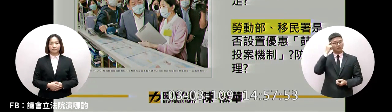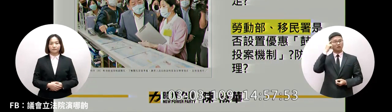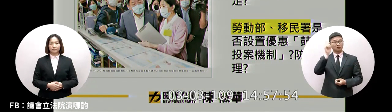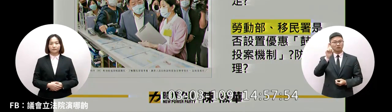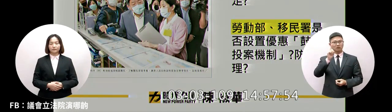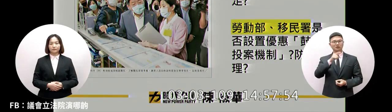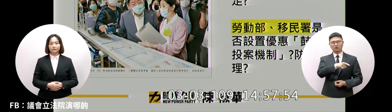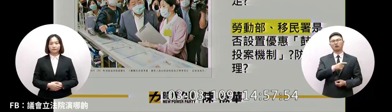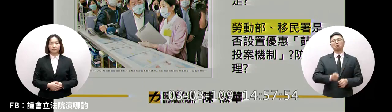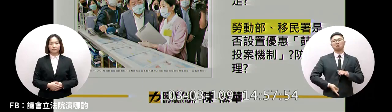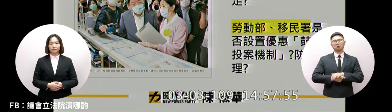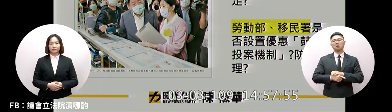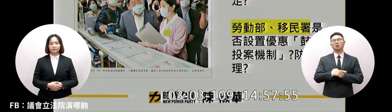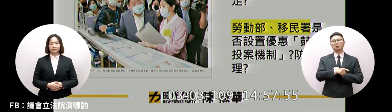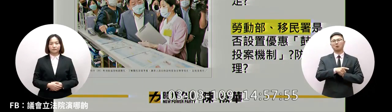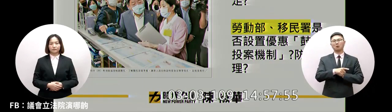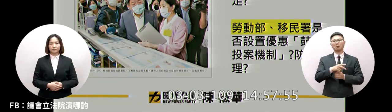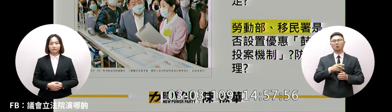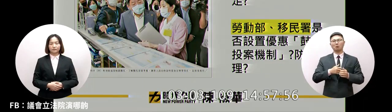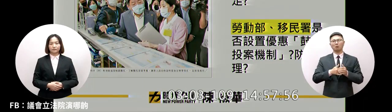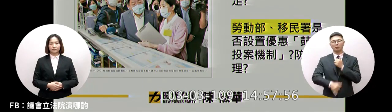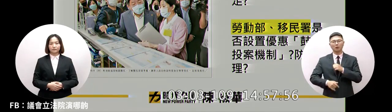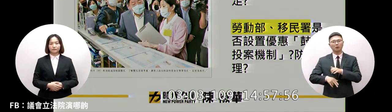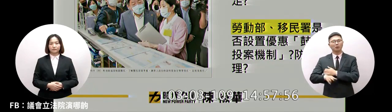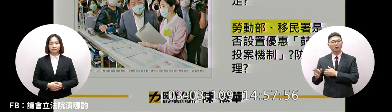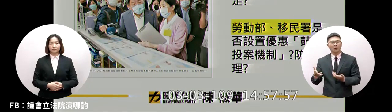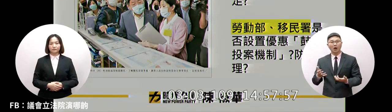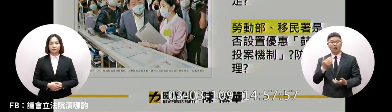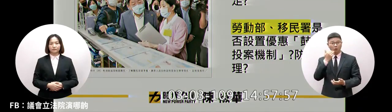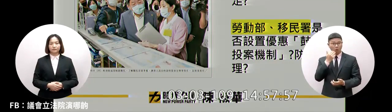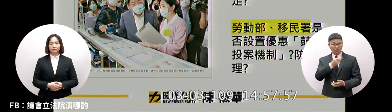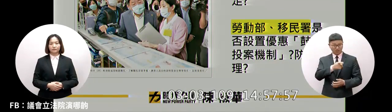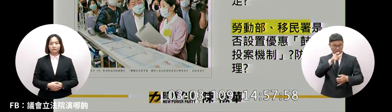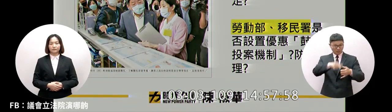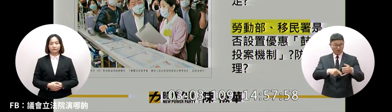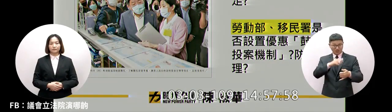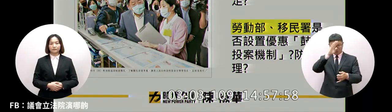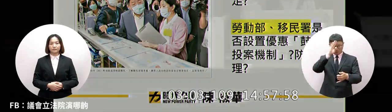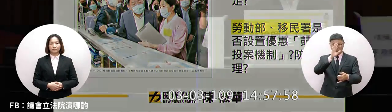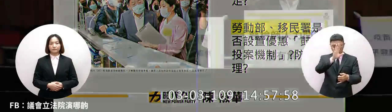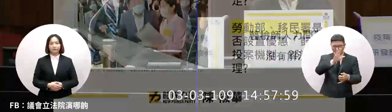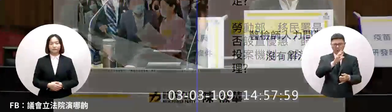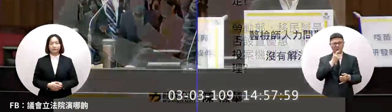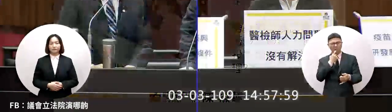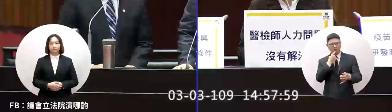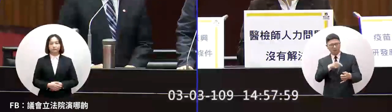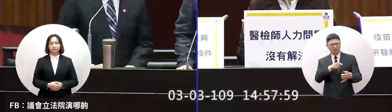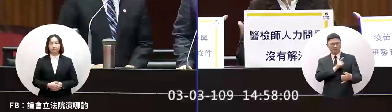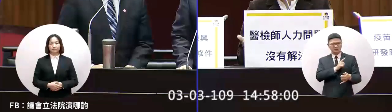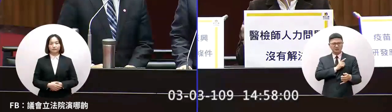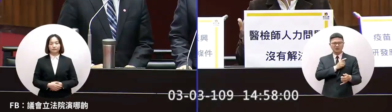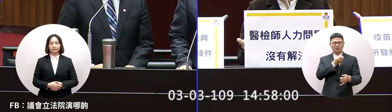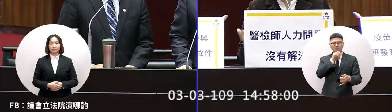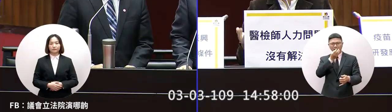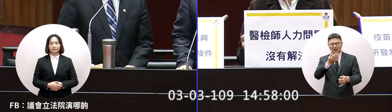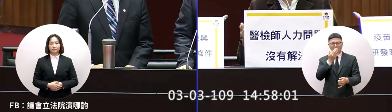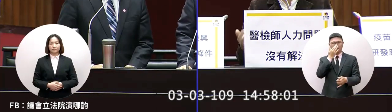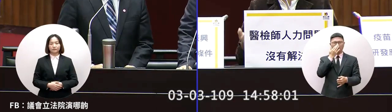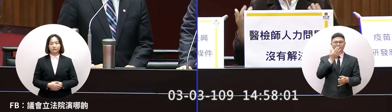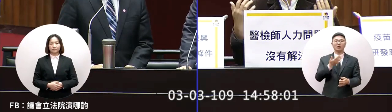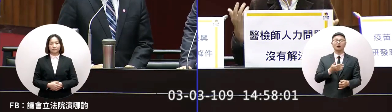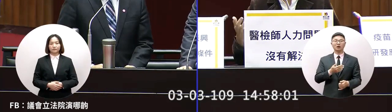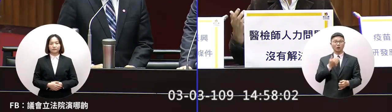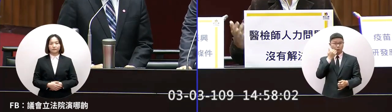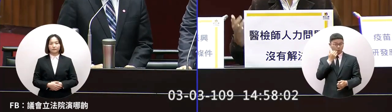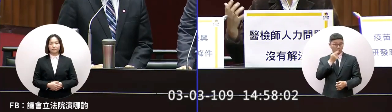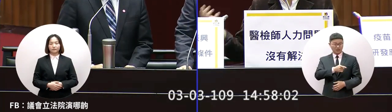法。那不合法，他如果可能染病或者是已经染病，那他不敢讲，因为他如果讲的话，他可